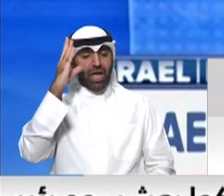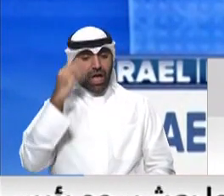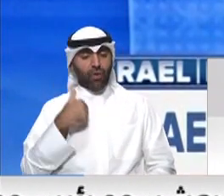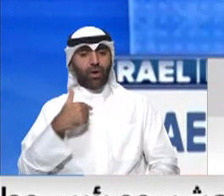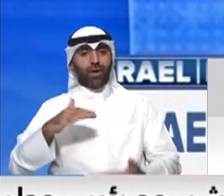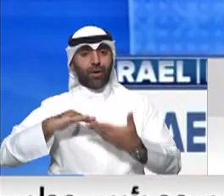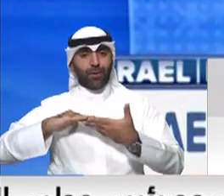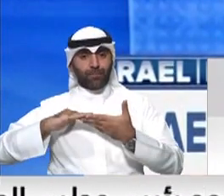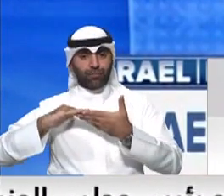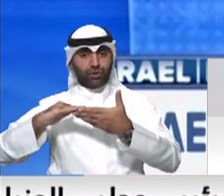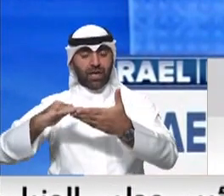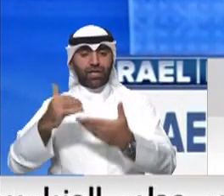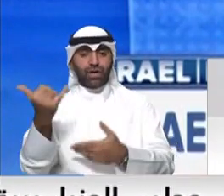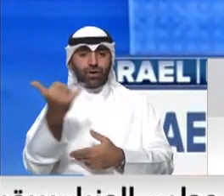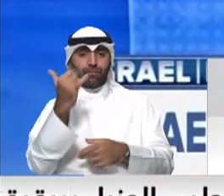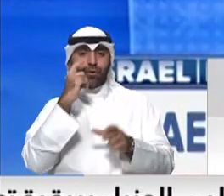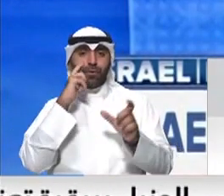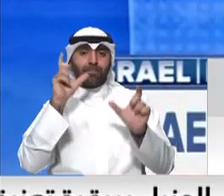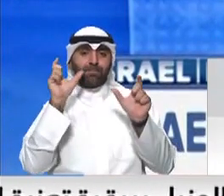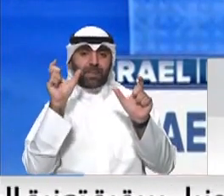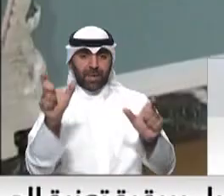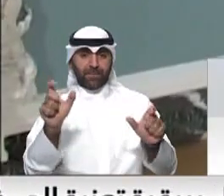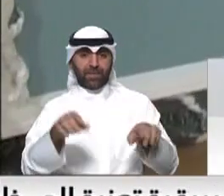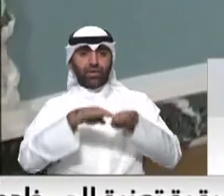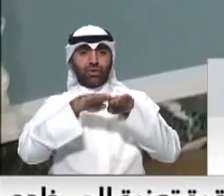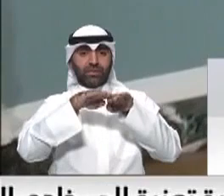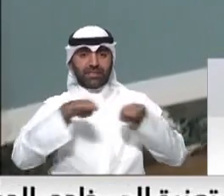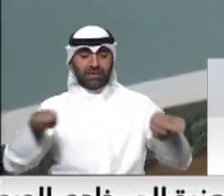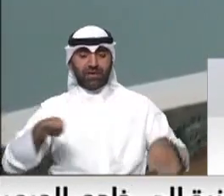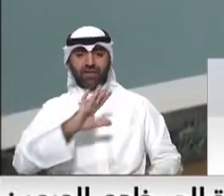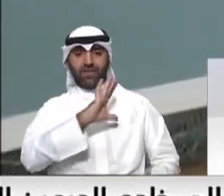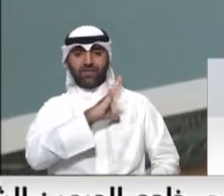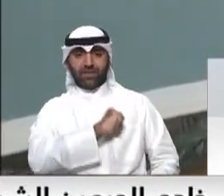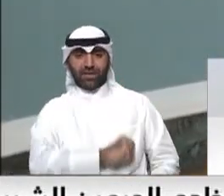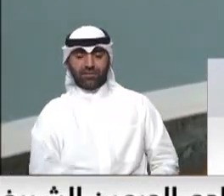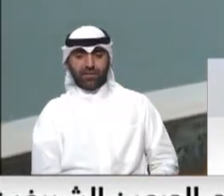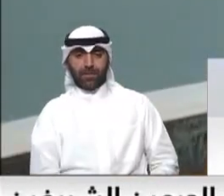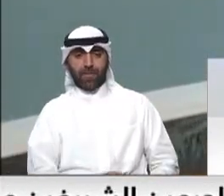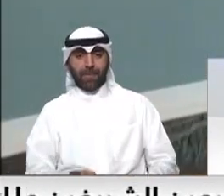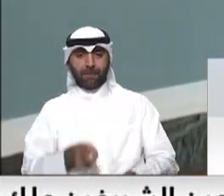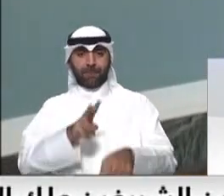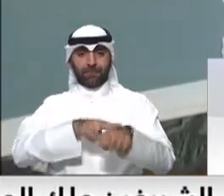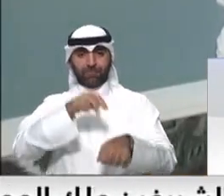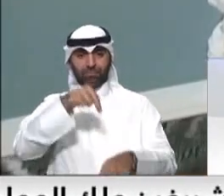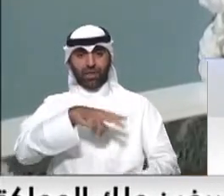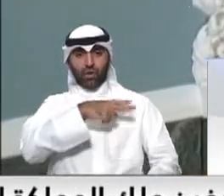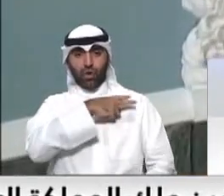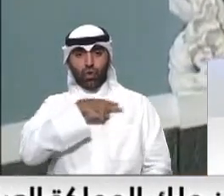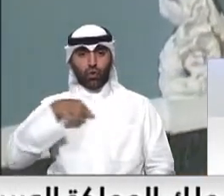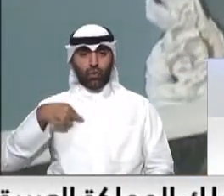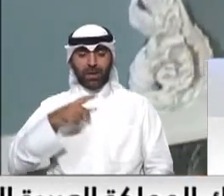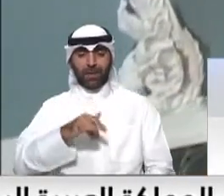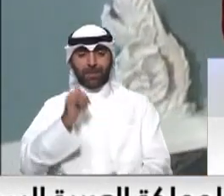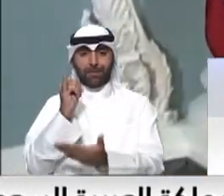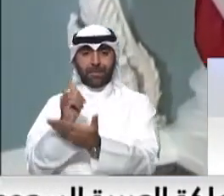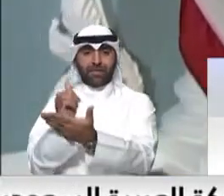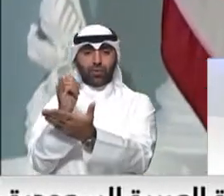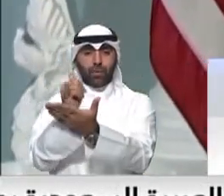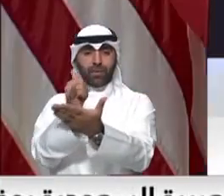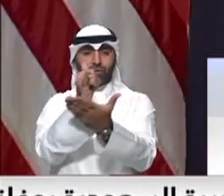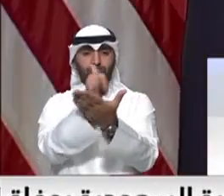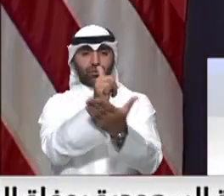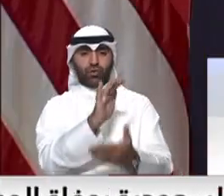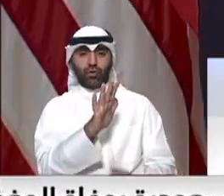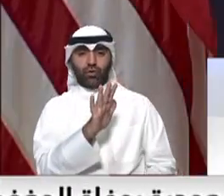وننتظر ان تكون هناك محاسبه وبدا المسؤولون الامريكيون مشاورات مكثفه مع الحلفاء عقب